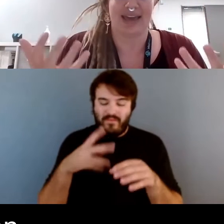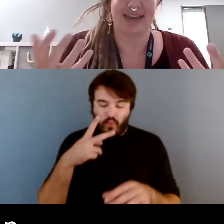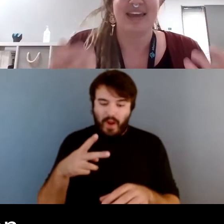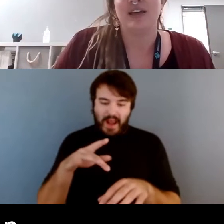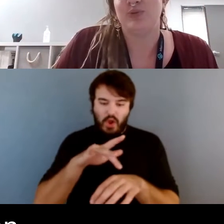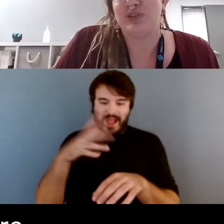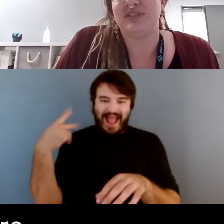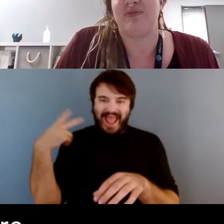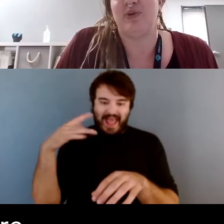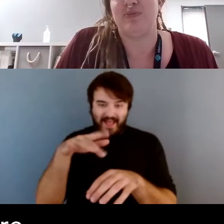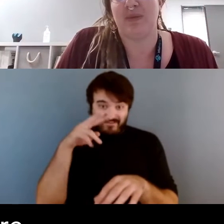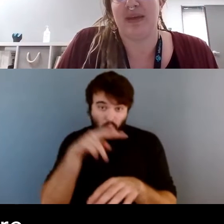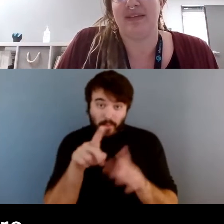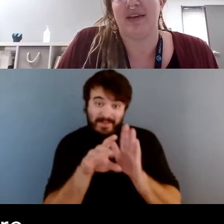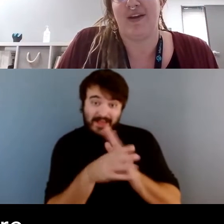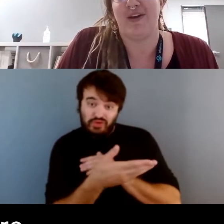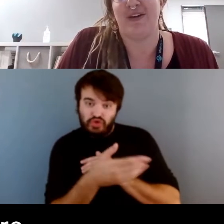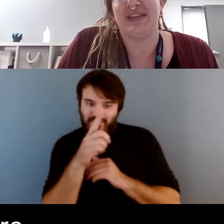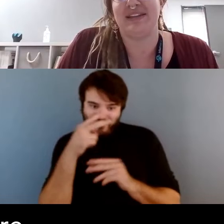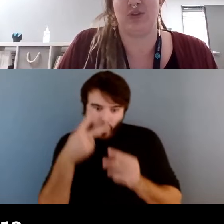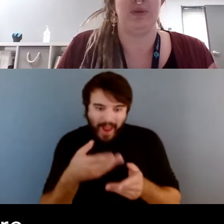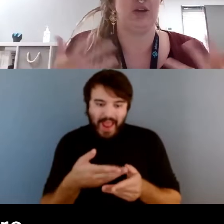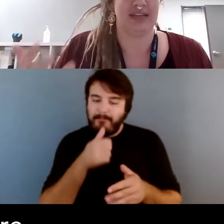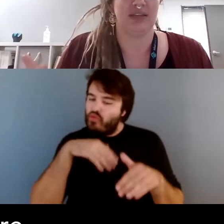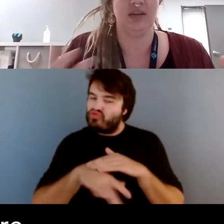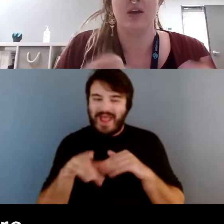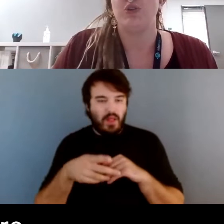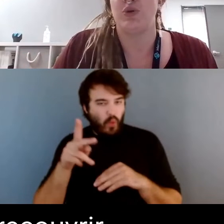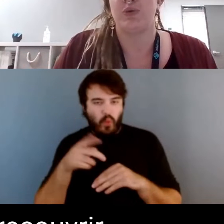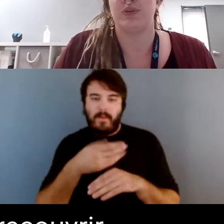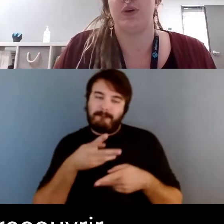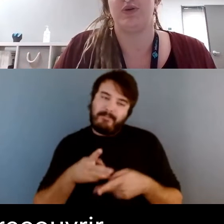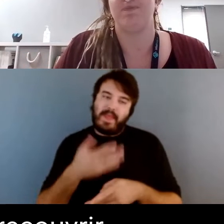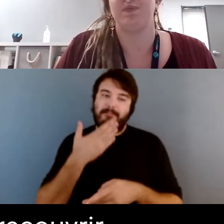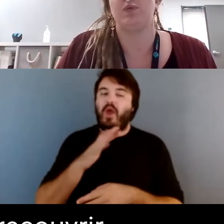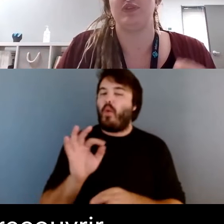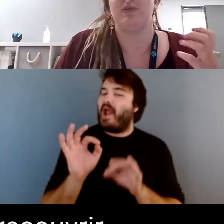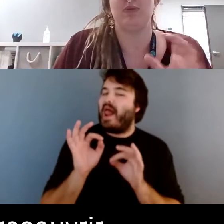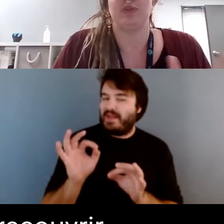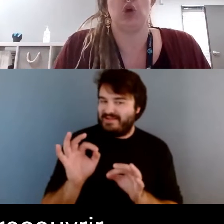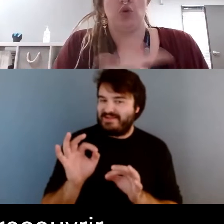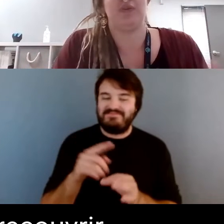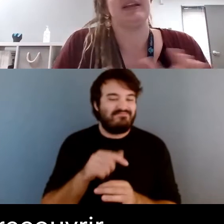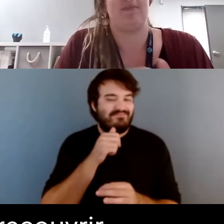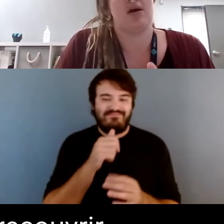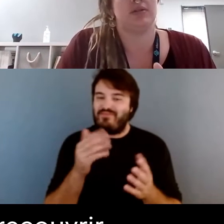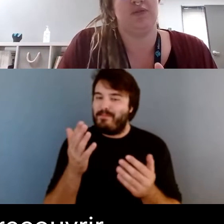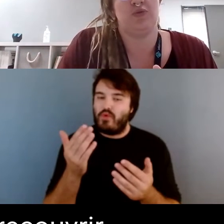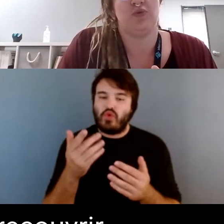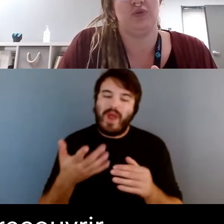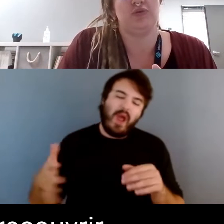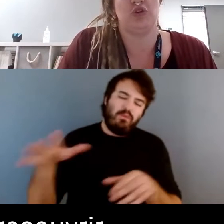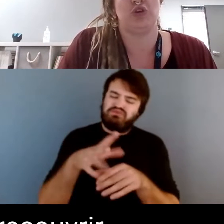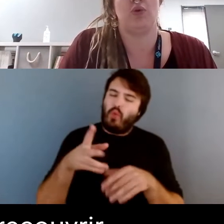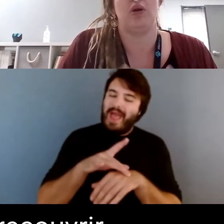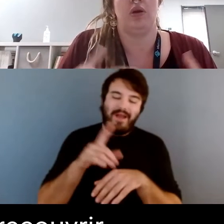à l'air. Puis ça va lui permettre d'être de meilleure qualité. Donc, vous n'avez pas besoin de recouvrir la base de